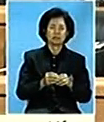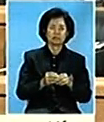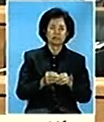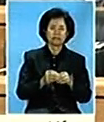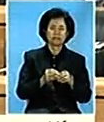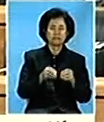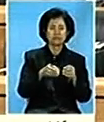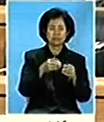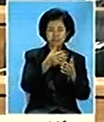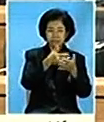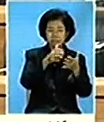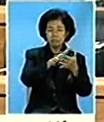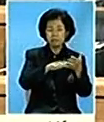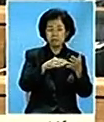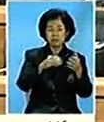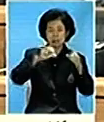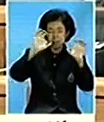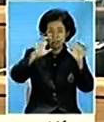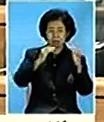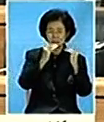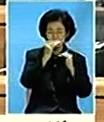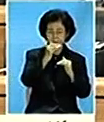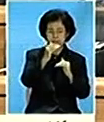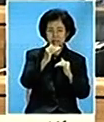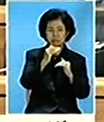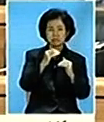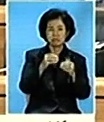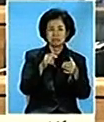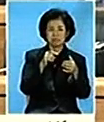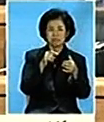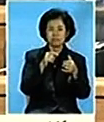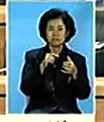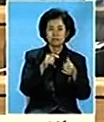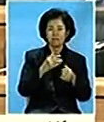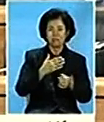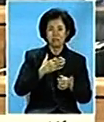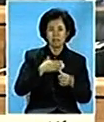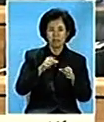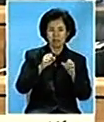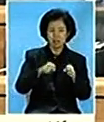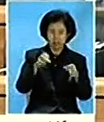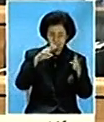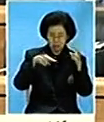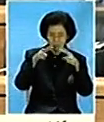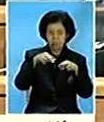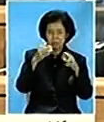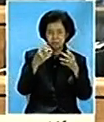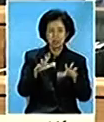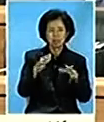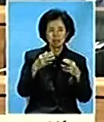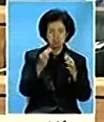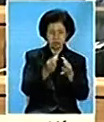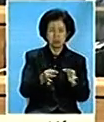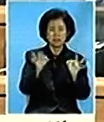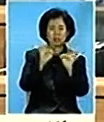สตร์ที่รัฐบาลกำหนดไว้นะครับเท่าที่ผมสามารถตรวจสอบแล้วเห็นว่ามีความสำคั